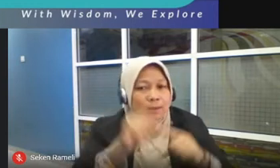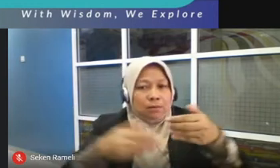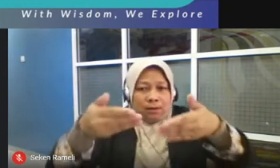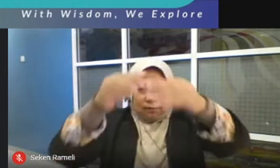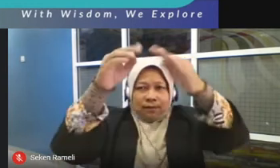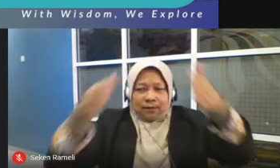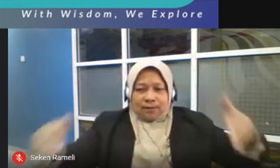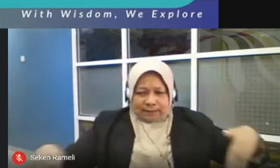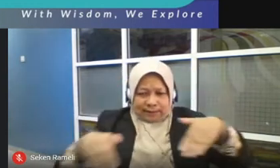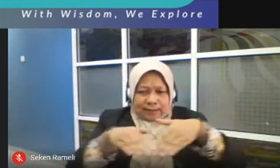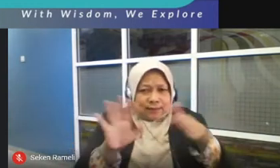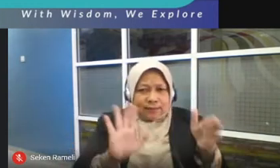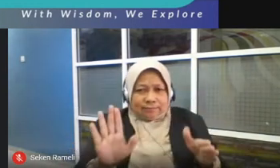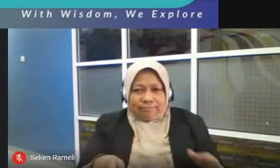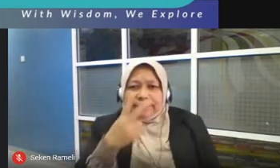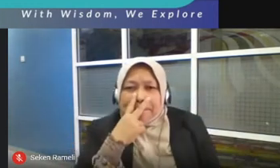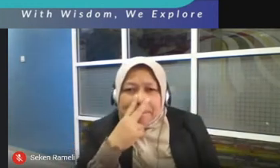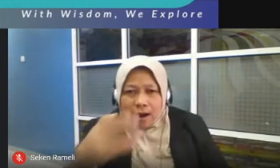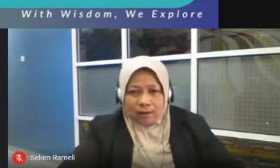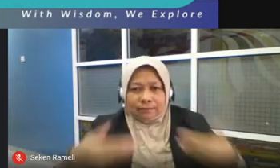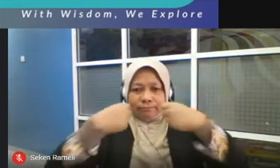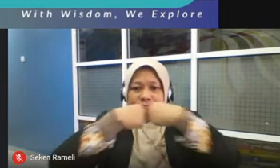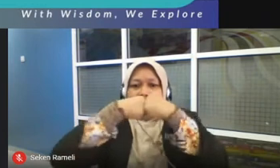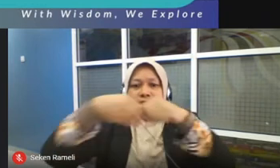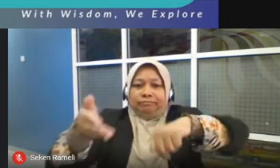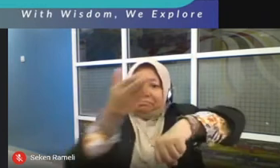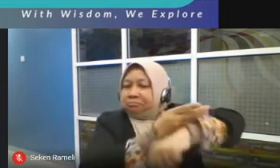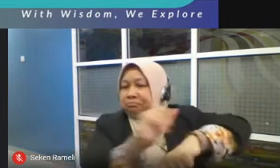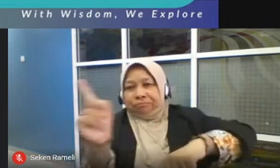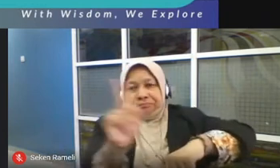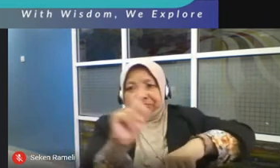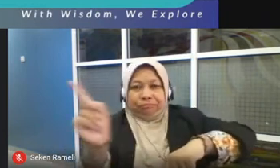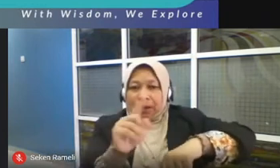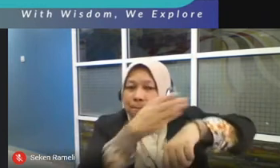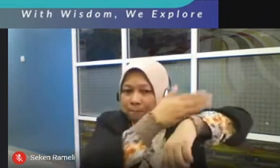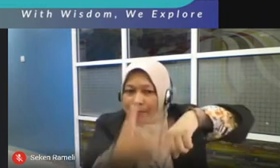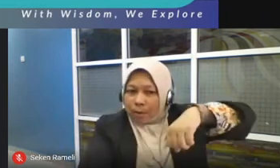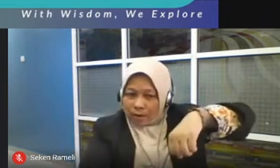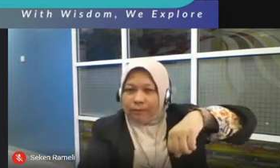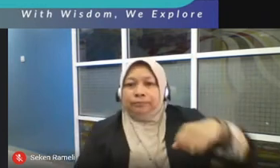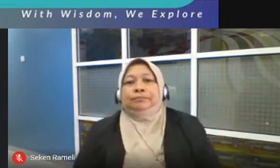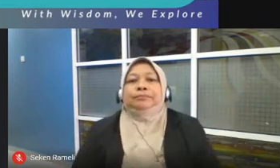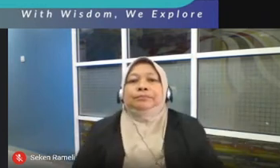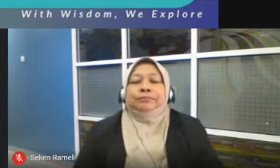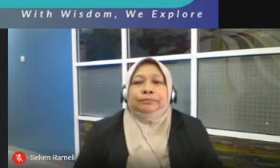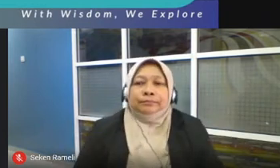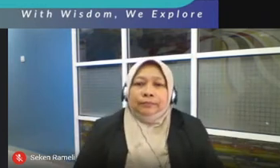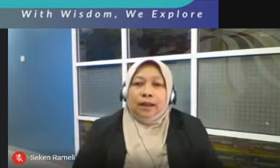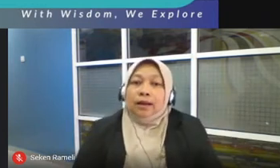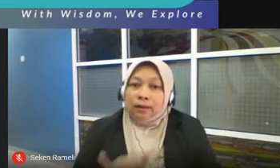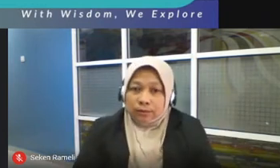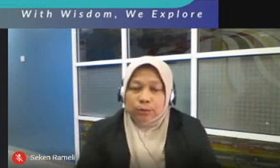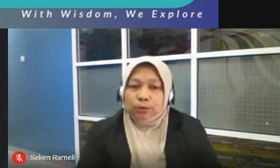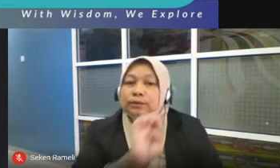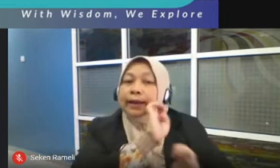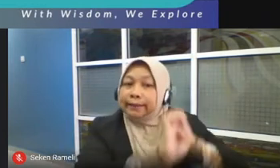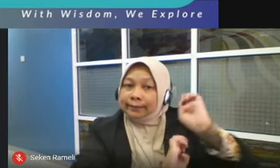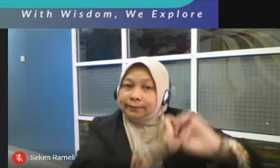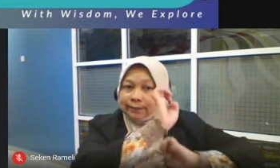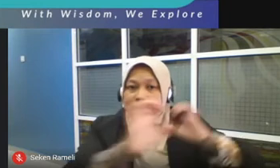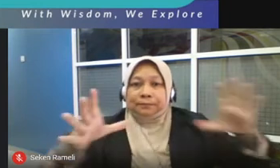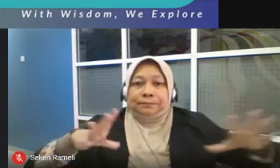terlalu pendek sehingga atas lutut. Jadi kena pakai bawah lutut dan sebagainya. Okay, itu dari segi etika lah.